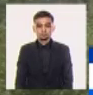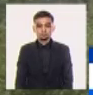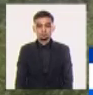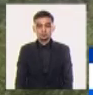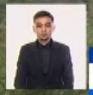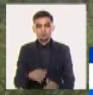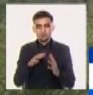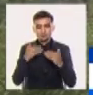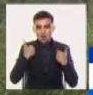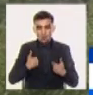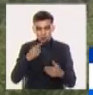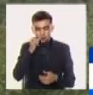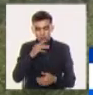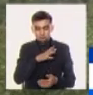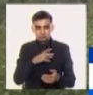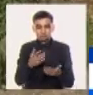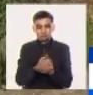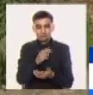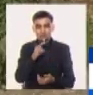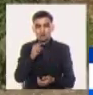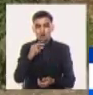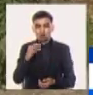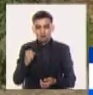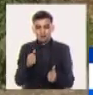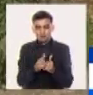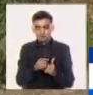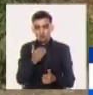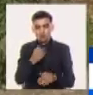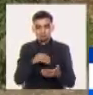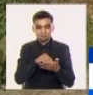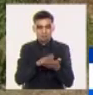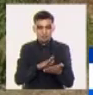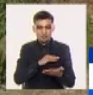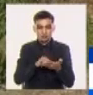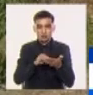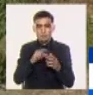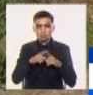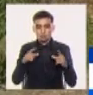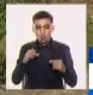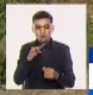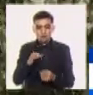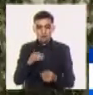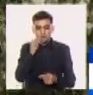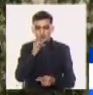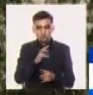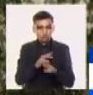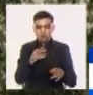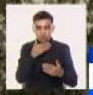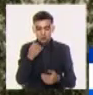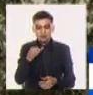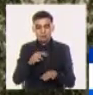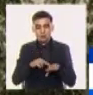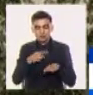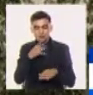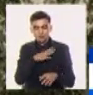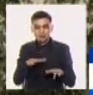Тело мужчины обнаружили на его даче. Рядом была предсмертная записка. Несмотря на то, что в ней он просил никого не винить, полицейские